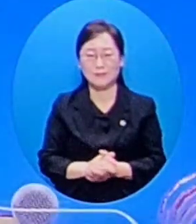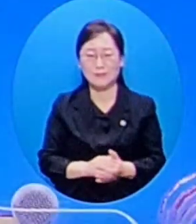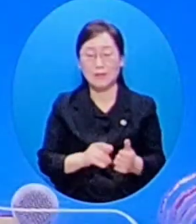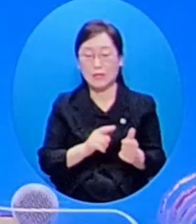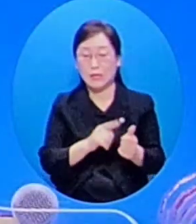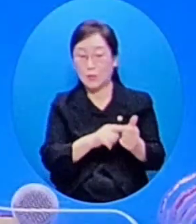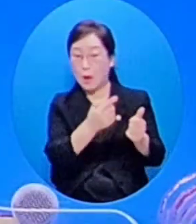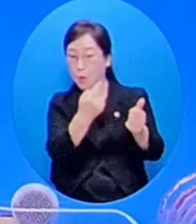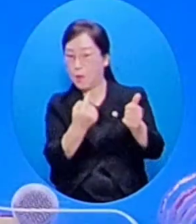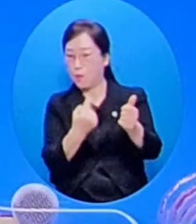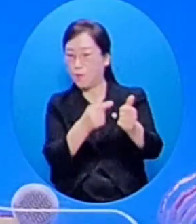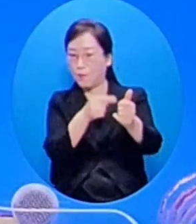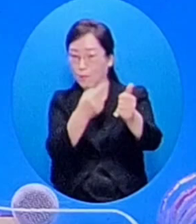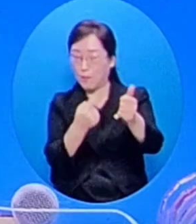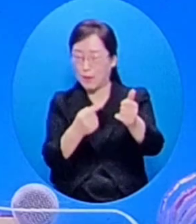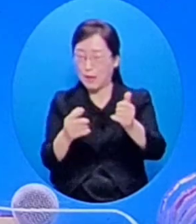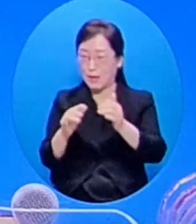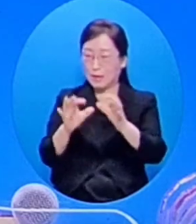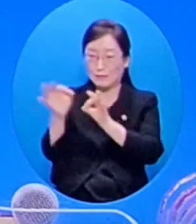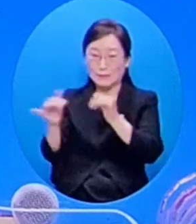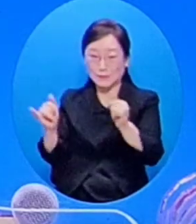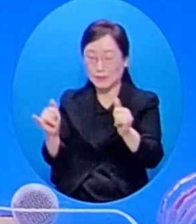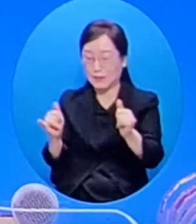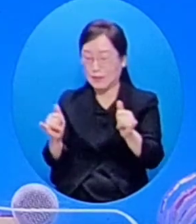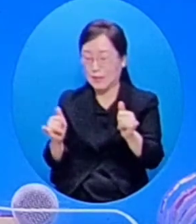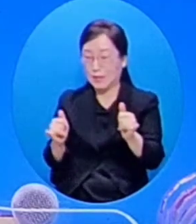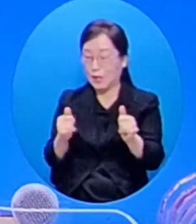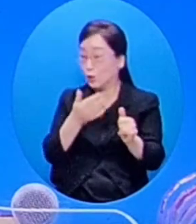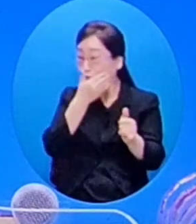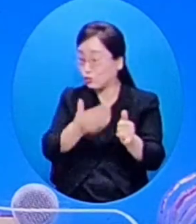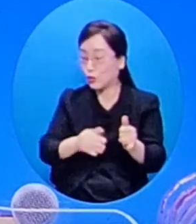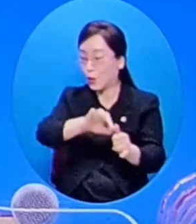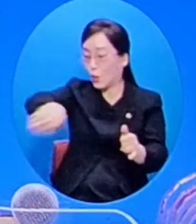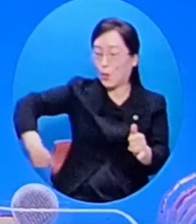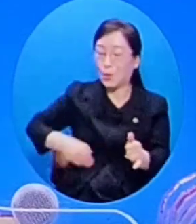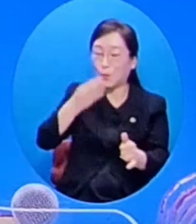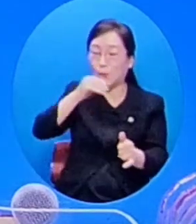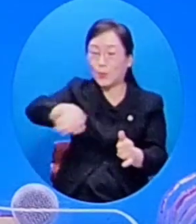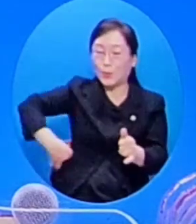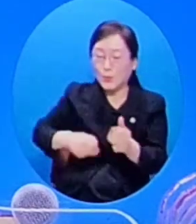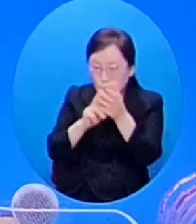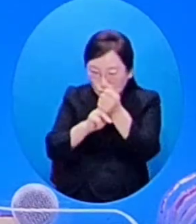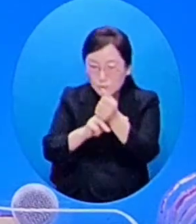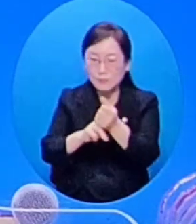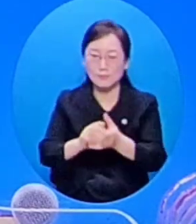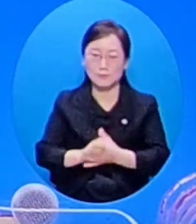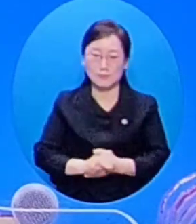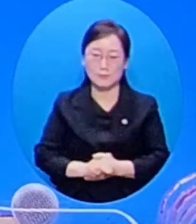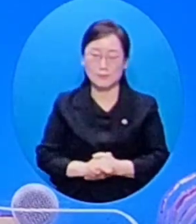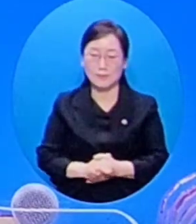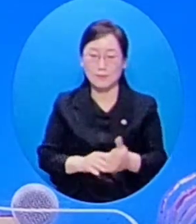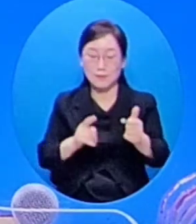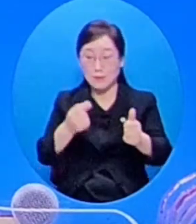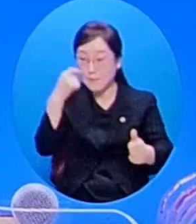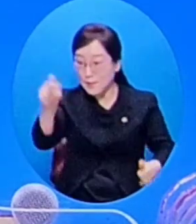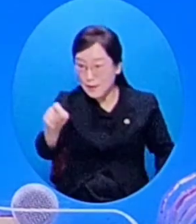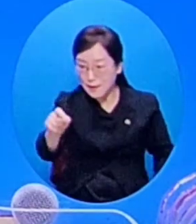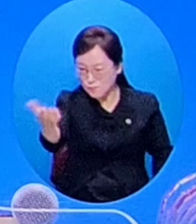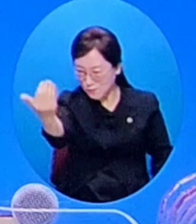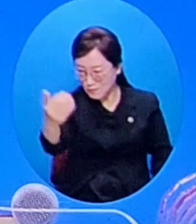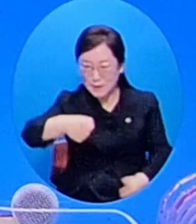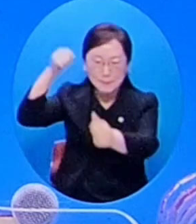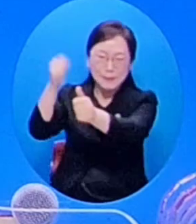김익두가 나타난다 그러면 상인들이 다 중요한 건 뒤로 감춰놓고 숨어 있었습니다. 걸리기만 하면 두들겨